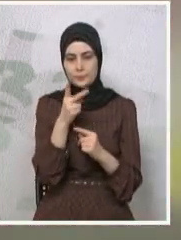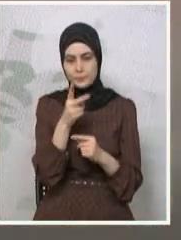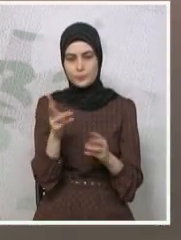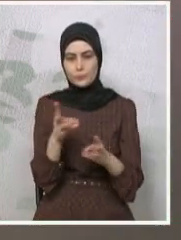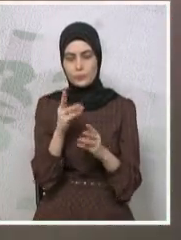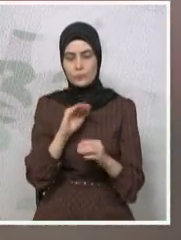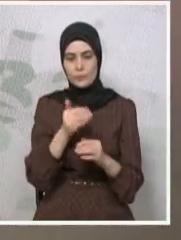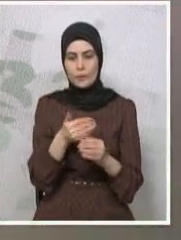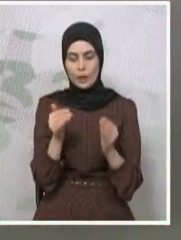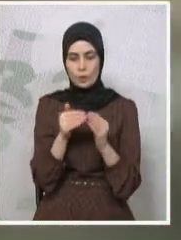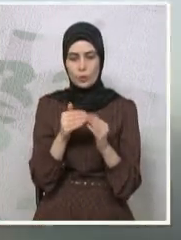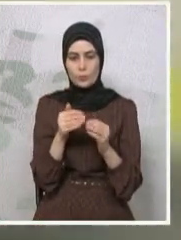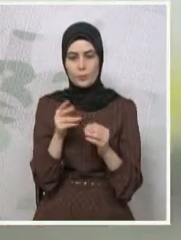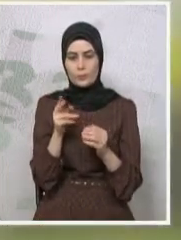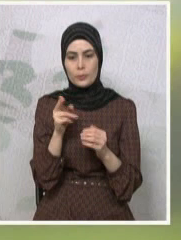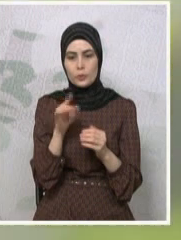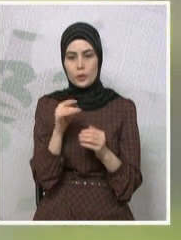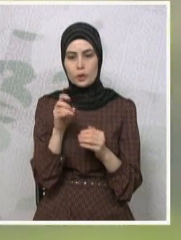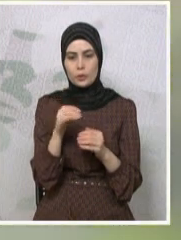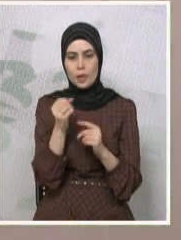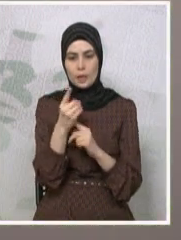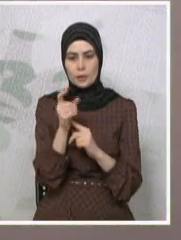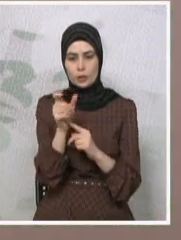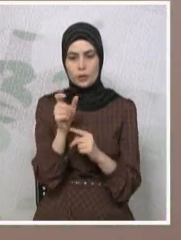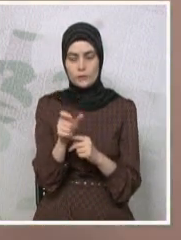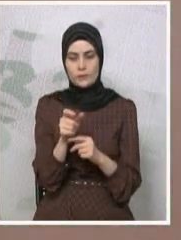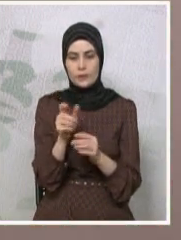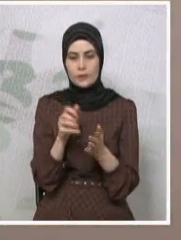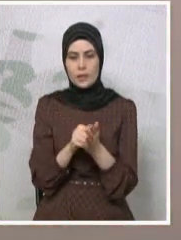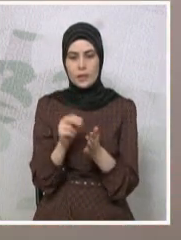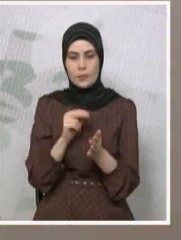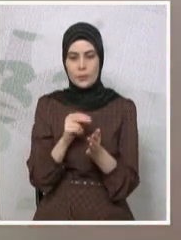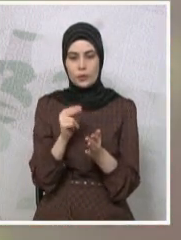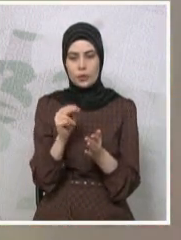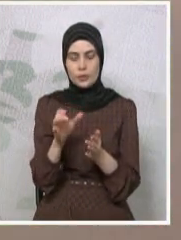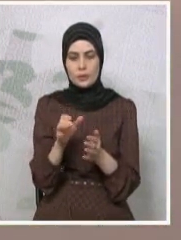в частном доме. Пожарный расчет из 11 человек, занятый ликвидацией ЧС.